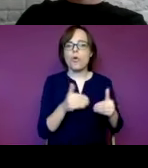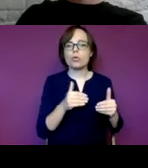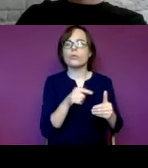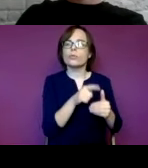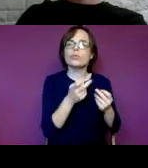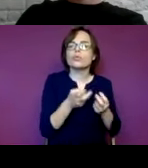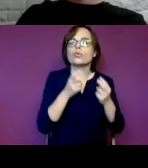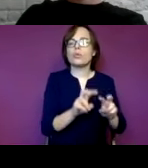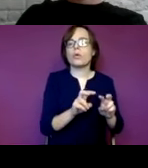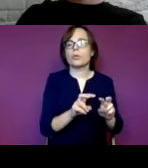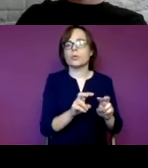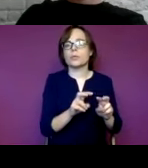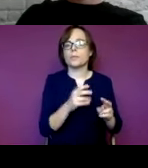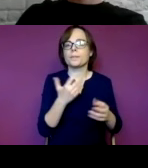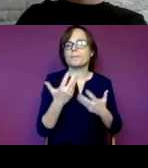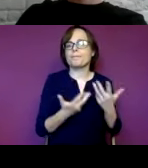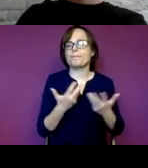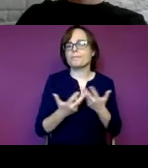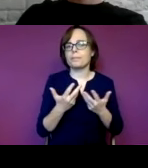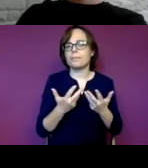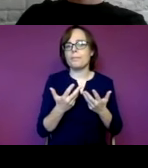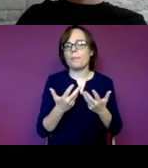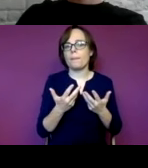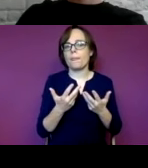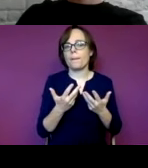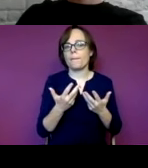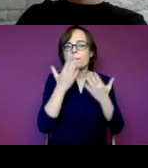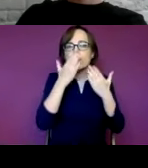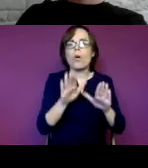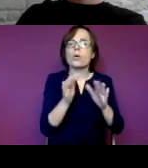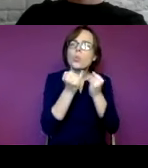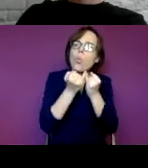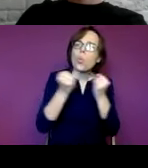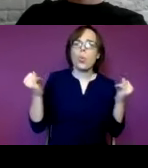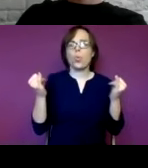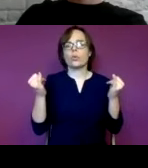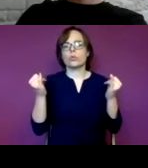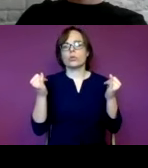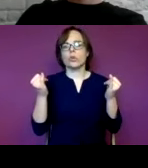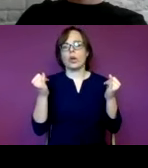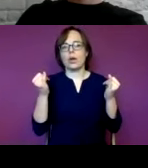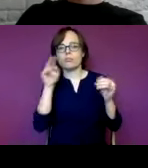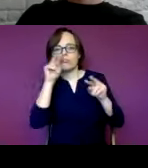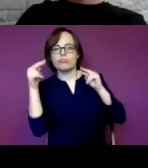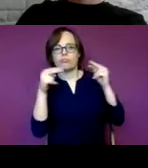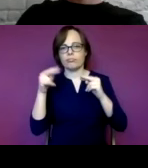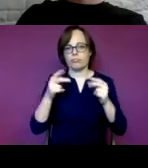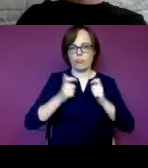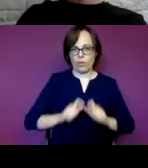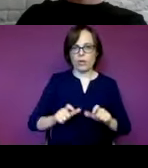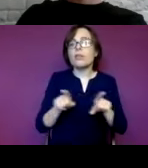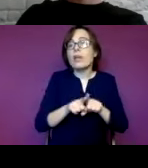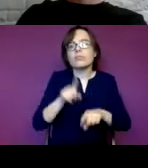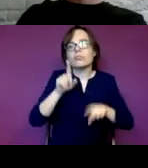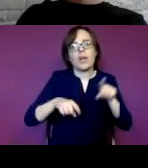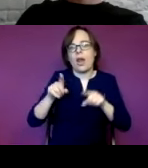pewną taką właśnie reprezentację różnych, prawda, tożsamości, różnych wizji wiejskości, zależnie też od regionu, bo